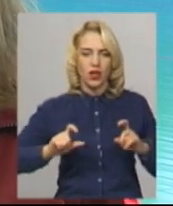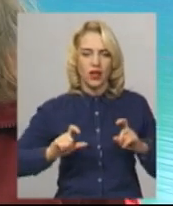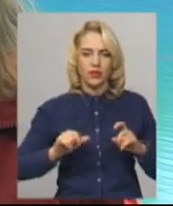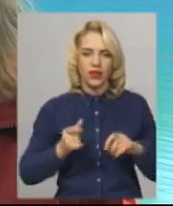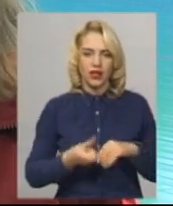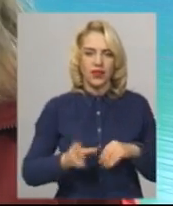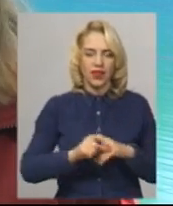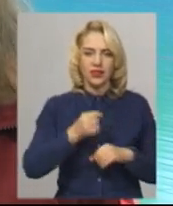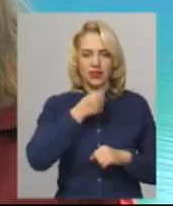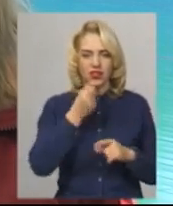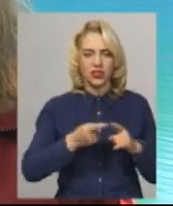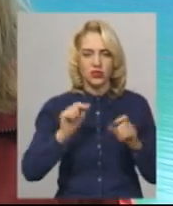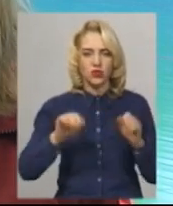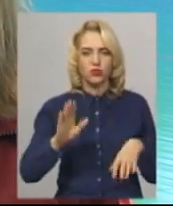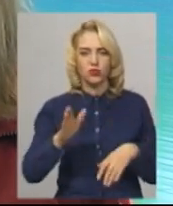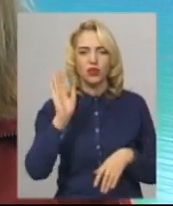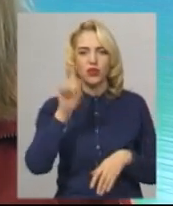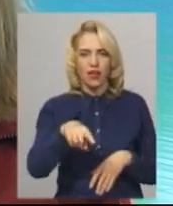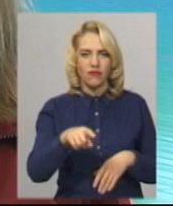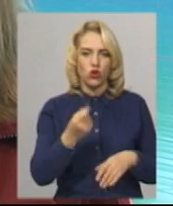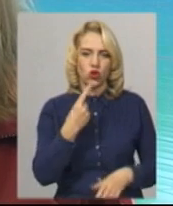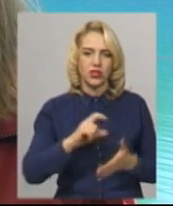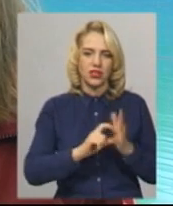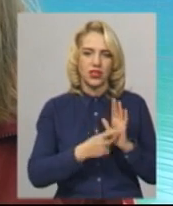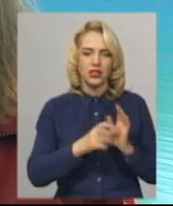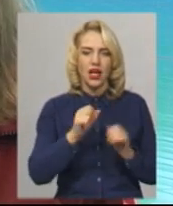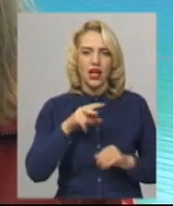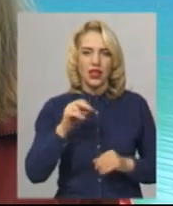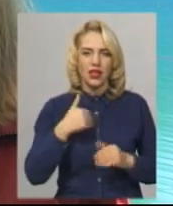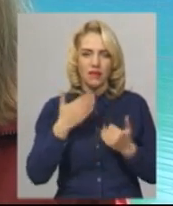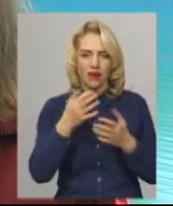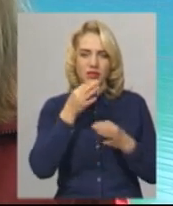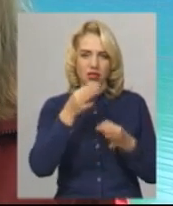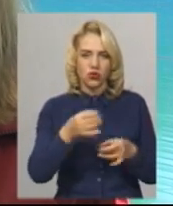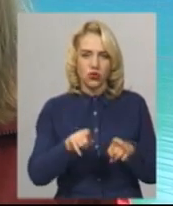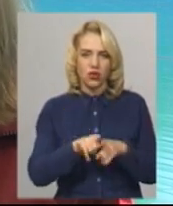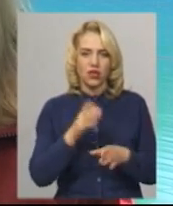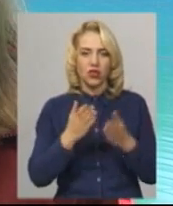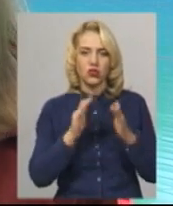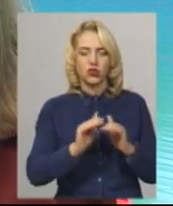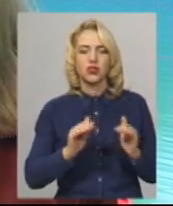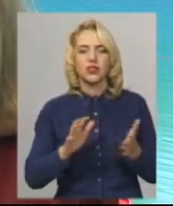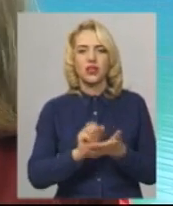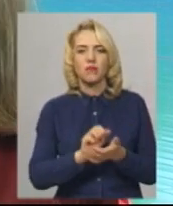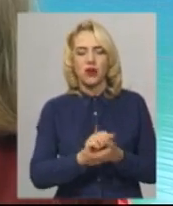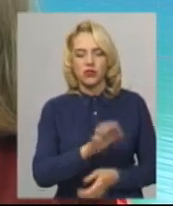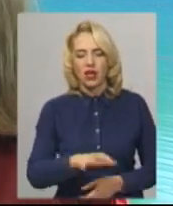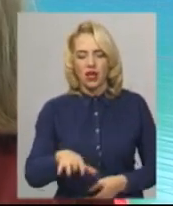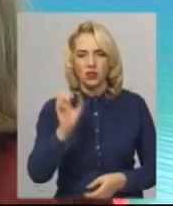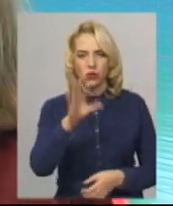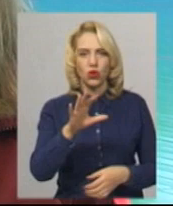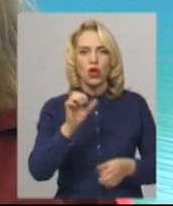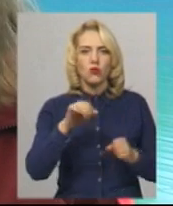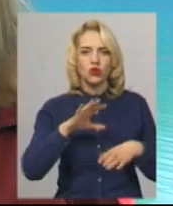а найстарші – це можуть бути і навіть 11-класники. Але я вам скажу так, якщо діти займаються гандболом, вони можуть бути у